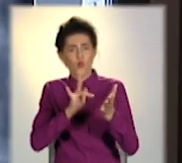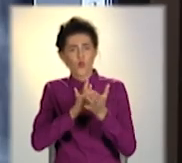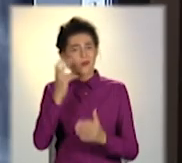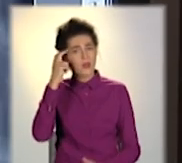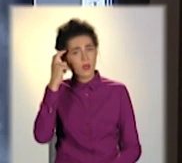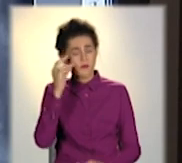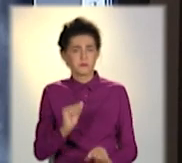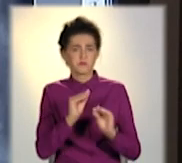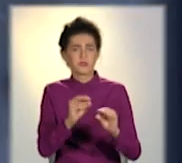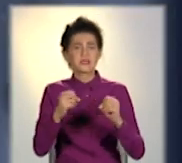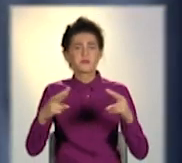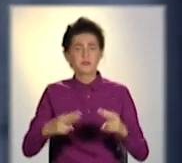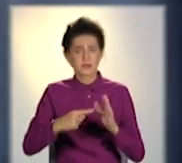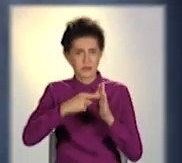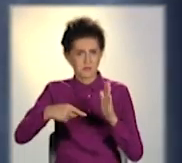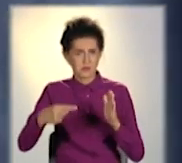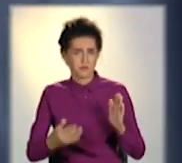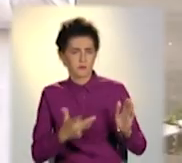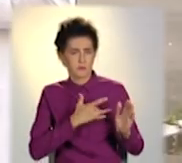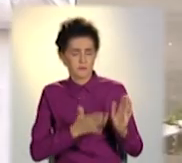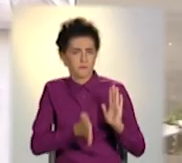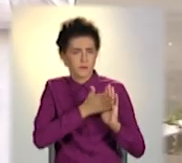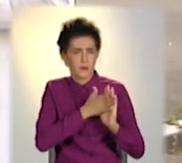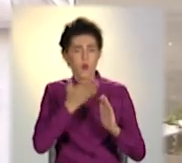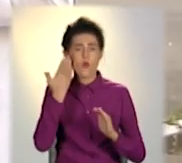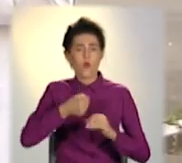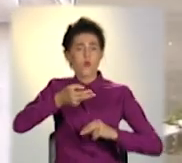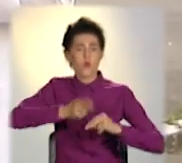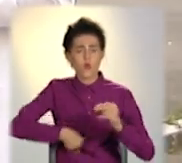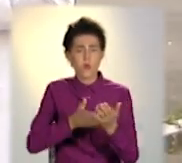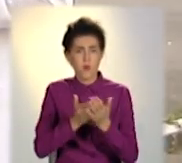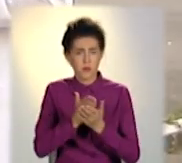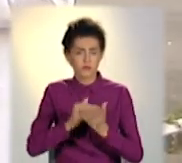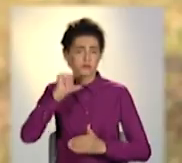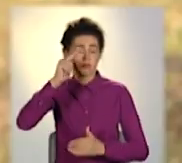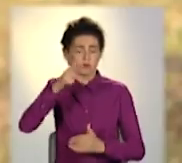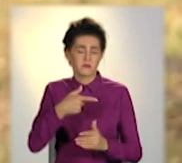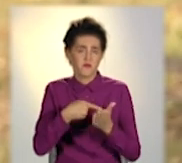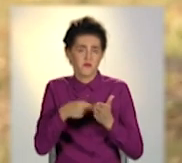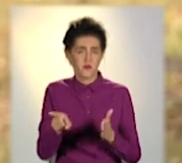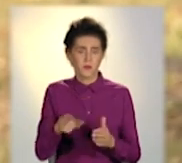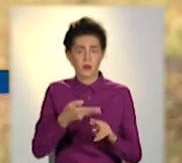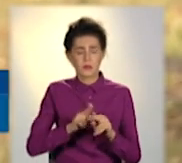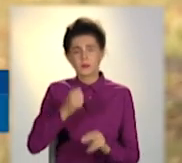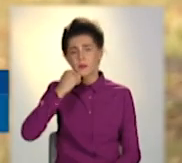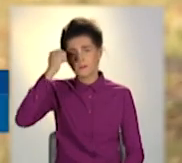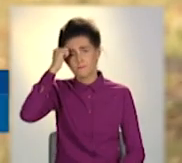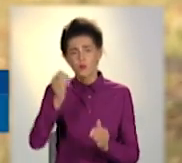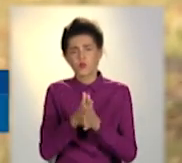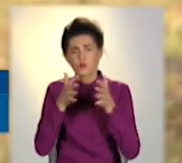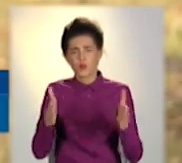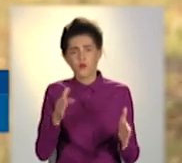встановили спеціальну спіраль. Уже наступного дня після операції хлопець зміг залишити лікарню. Спасибо фонду Рината Ахметова.